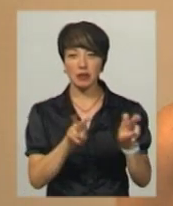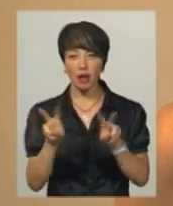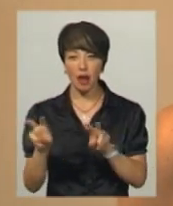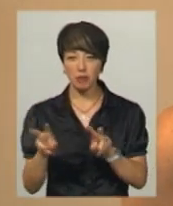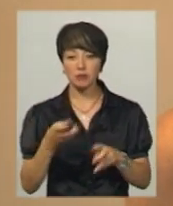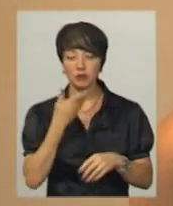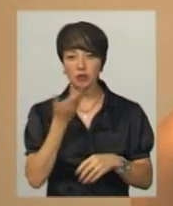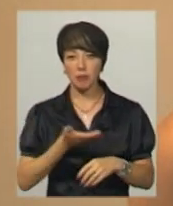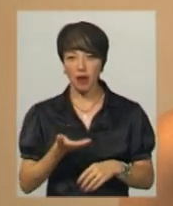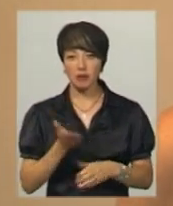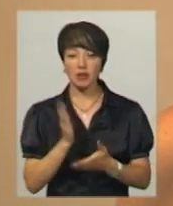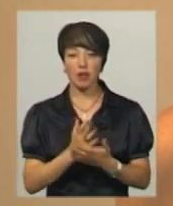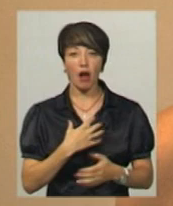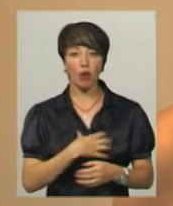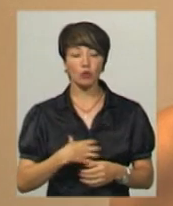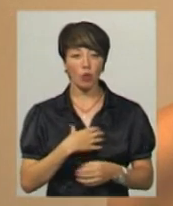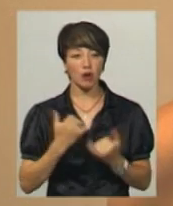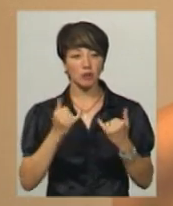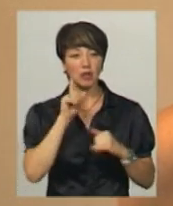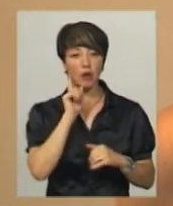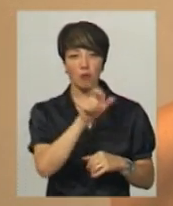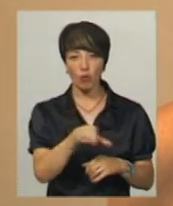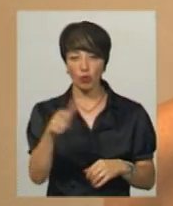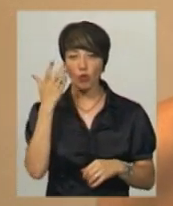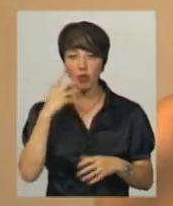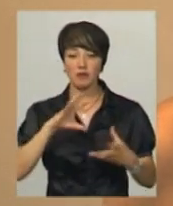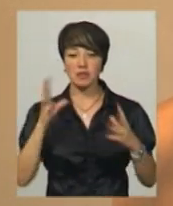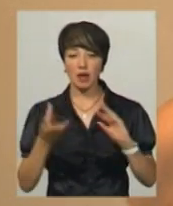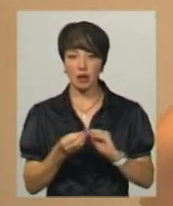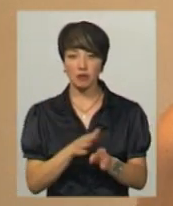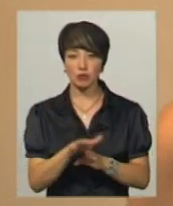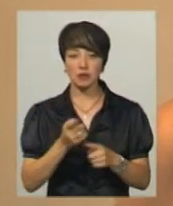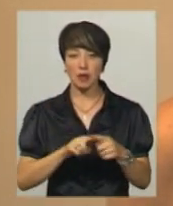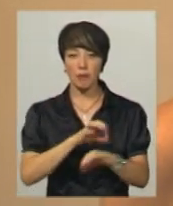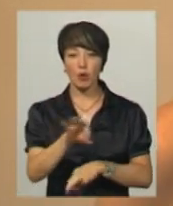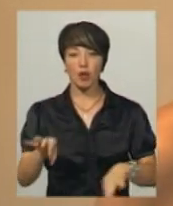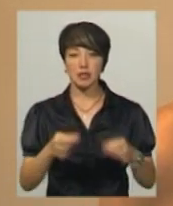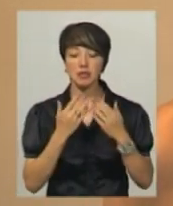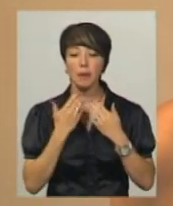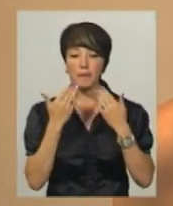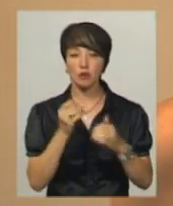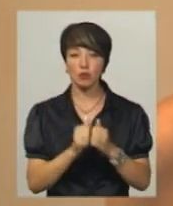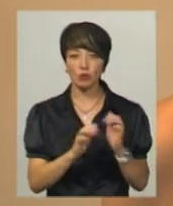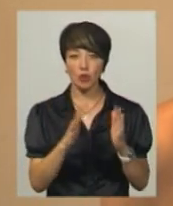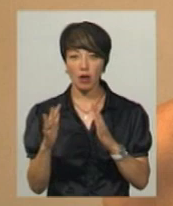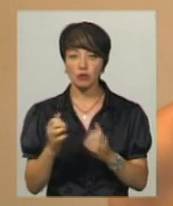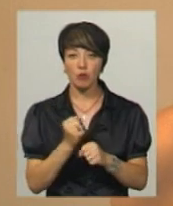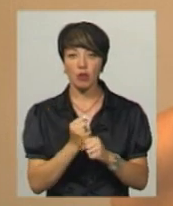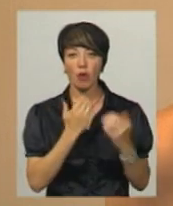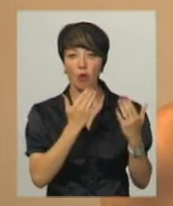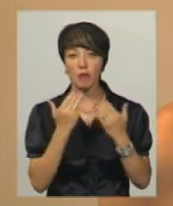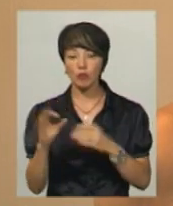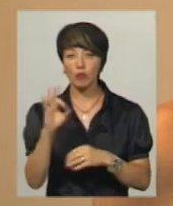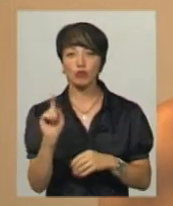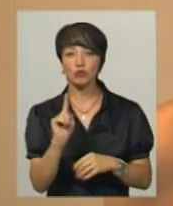під час дебатів, які є актуальними для молоді. І коли ми взагалі реалізовували цей проєкт, ми запитували, кожного разу робили опитування, про